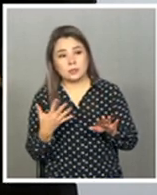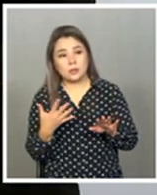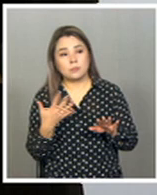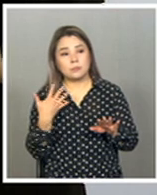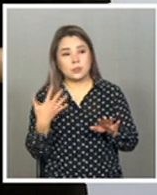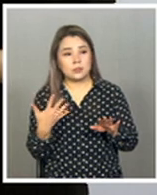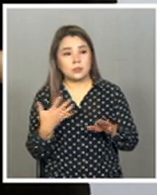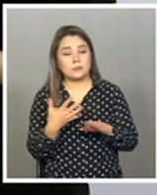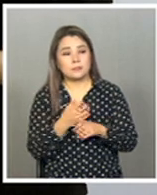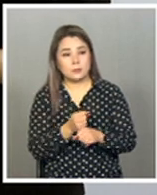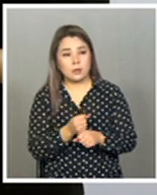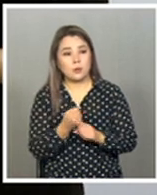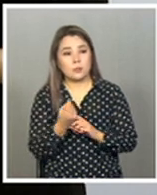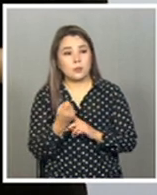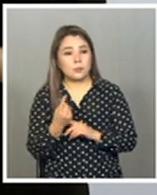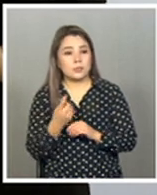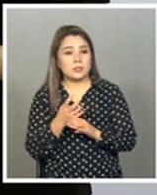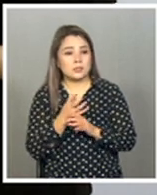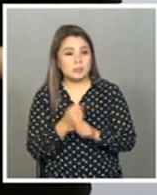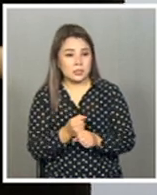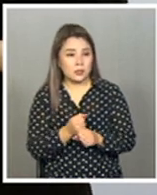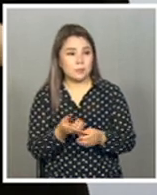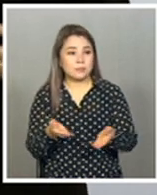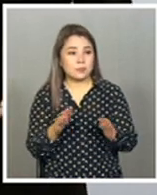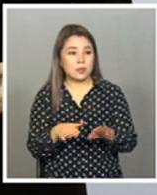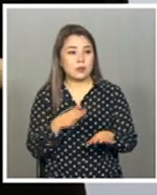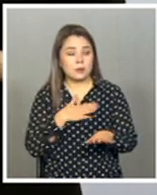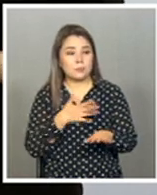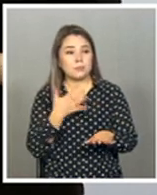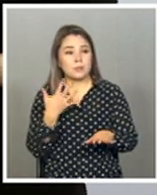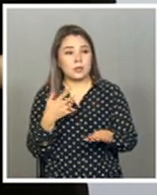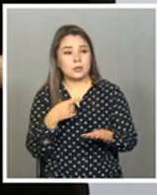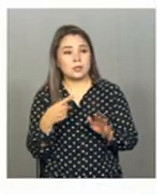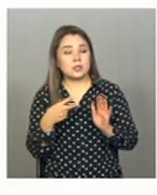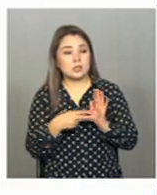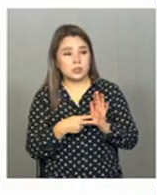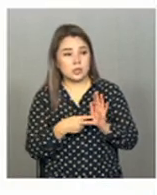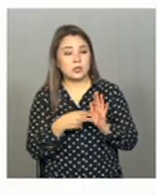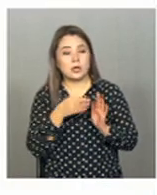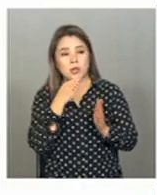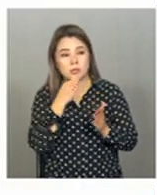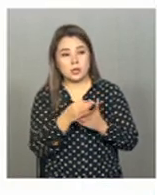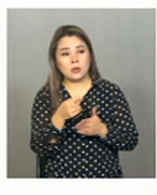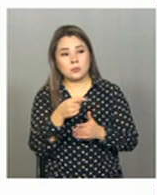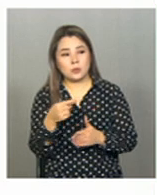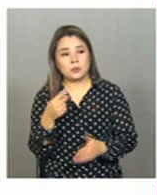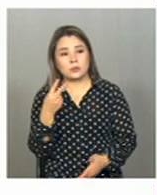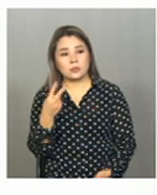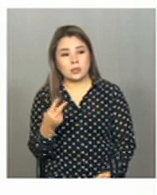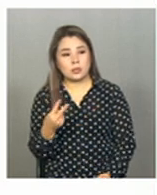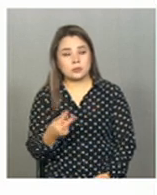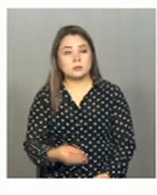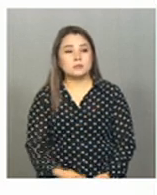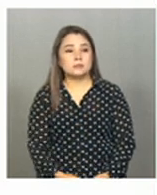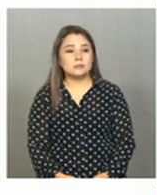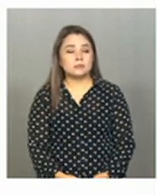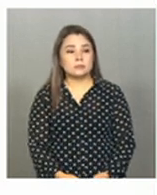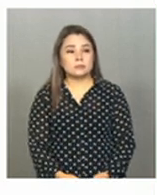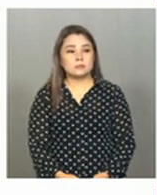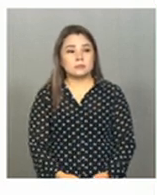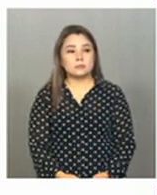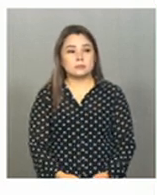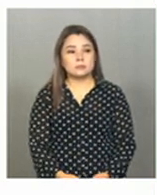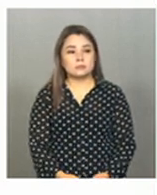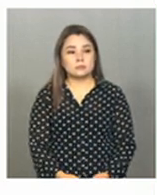мен 11-ді қысқартып, бізде өрнегіміз келесідей шығады. Яғни 5 азайту 7. Ал әрі қарай, сіздер